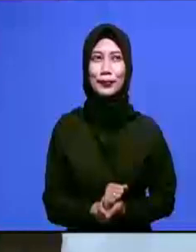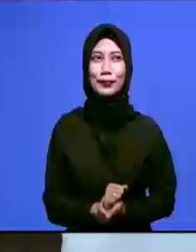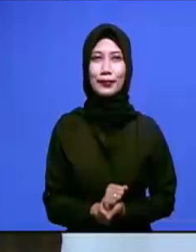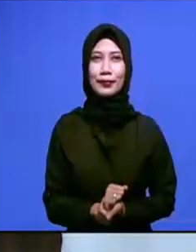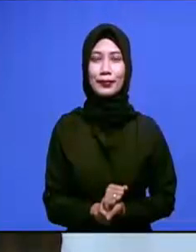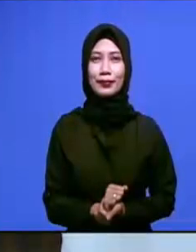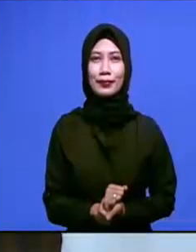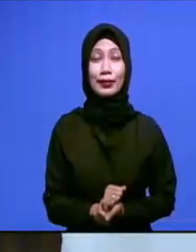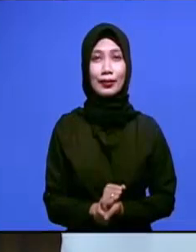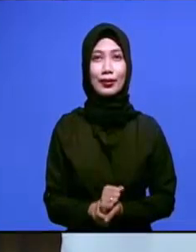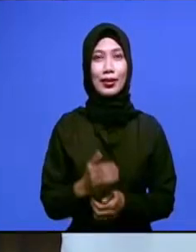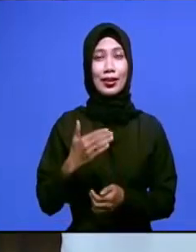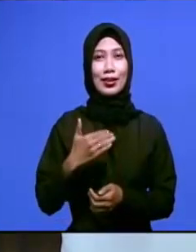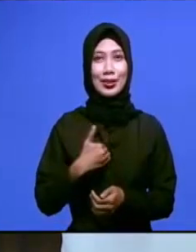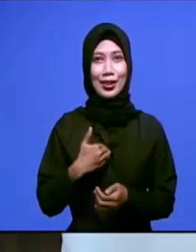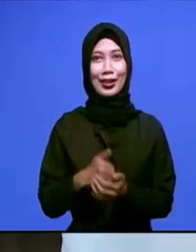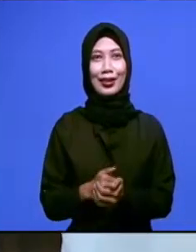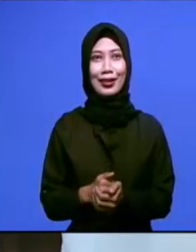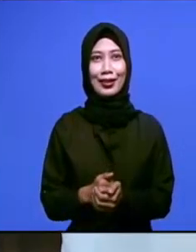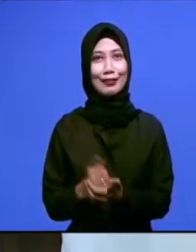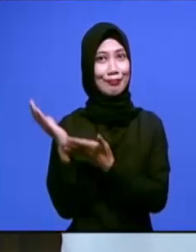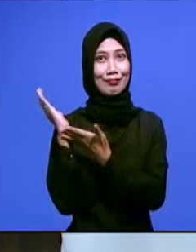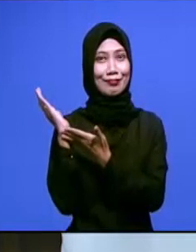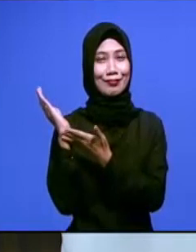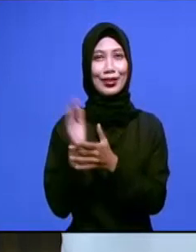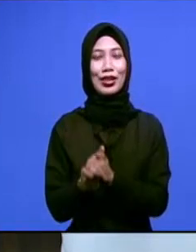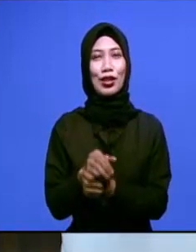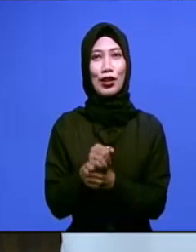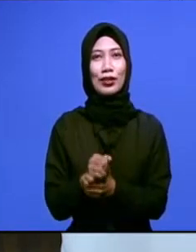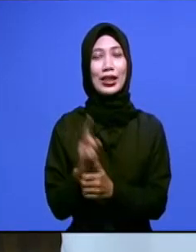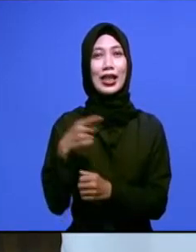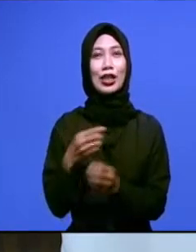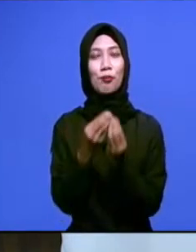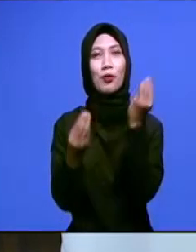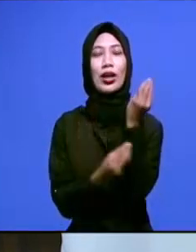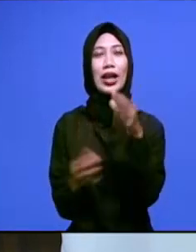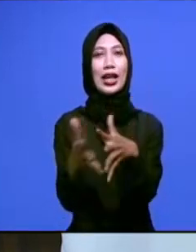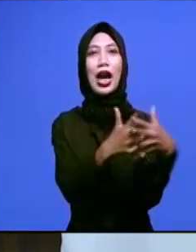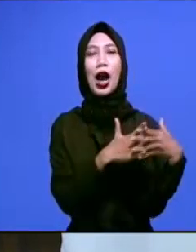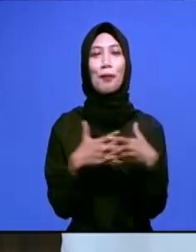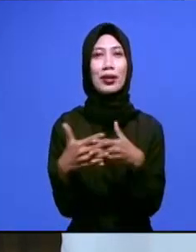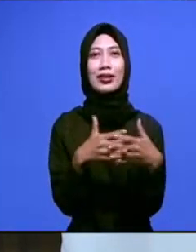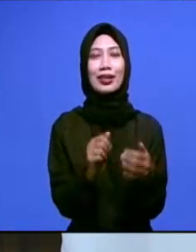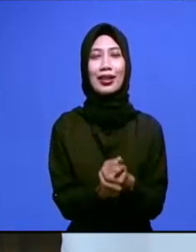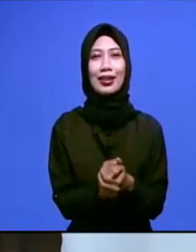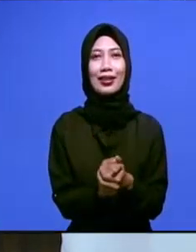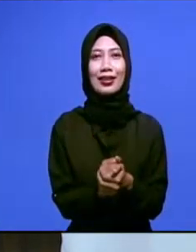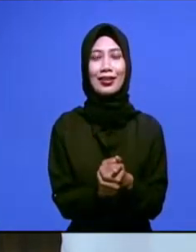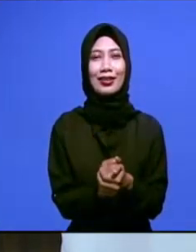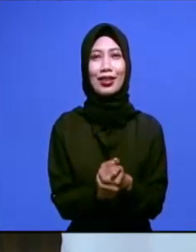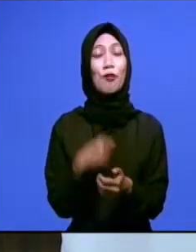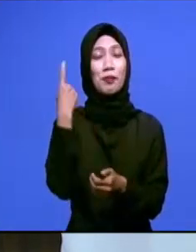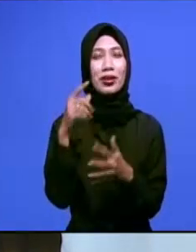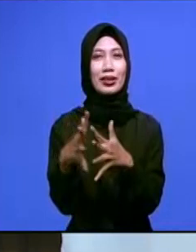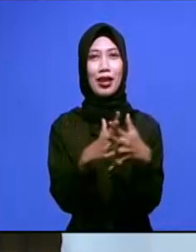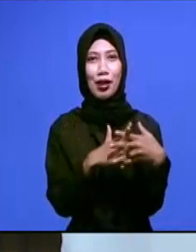Saya Heather Variava, Kuasa Usaha Ad Interim, Kedubes AS. Atas nama Pemerintah Amerika